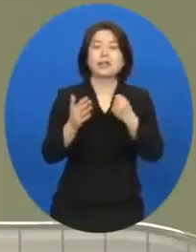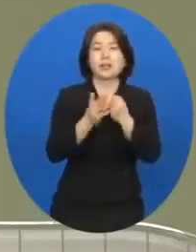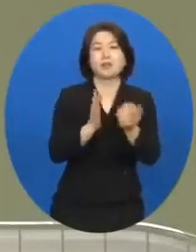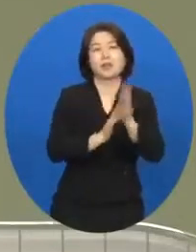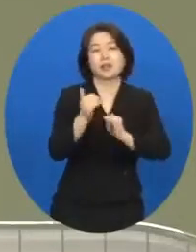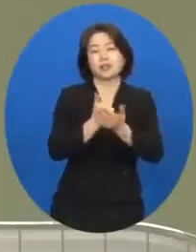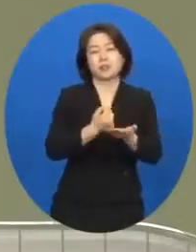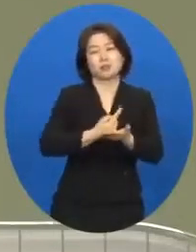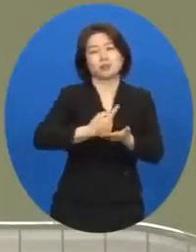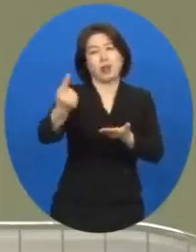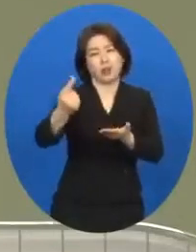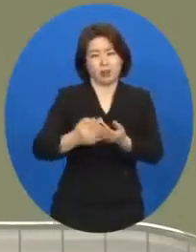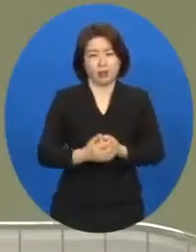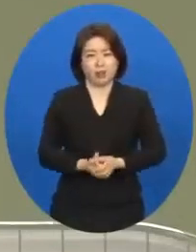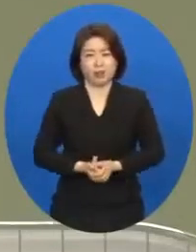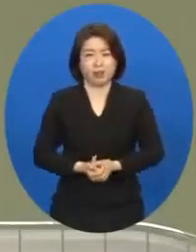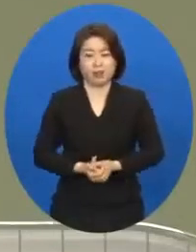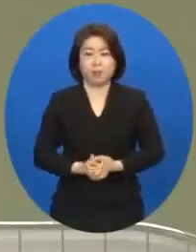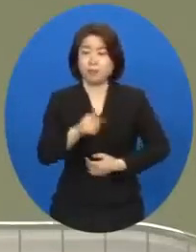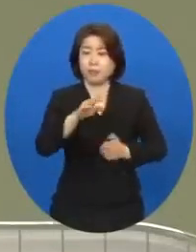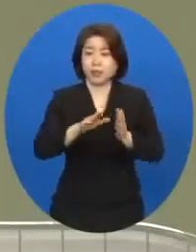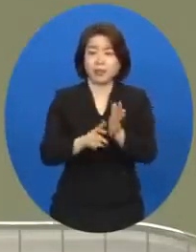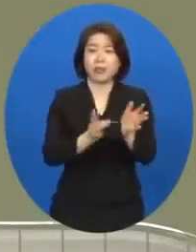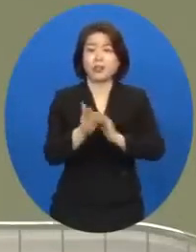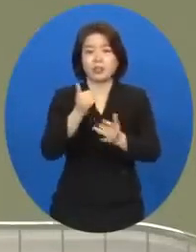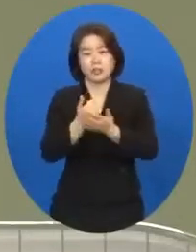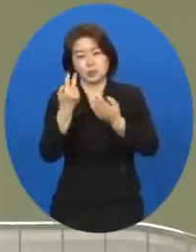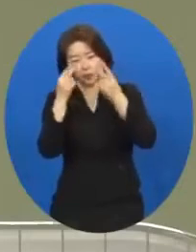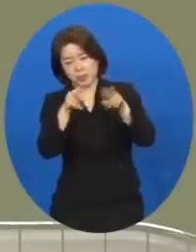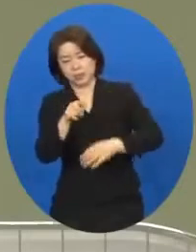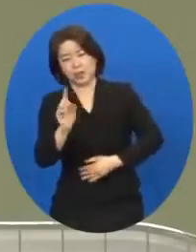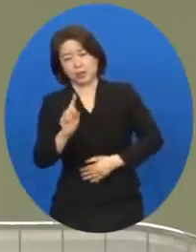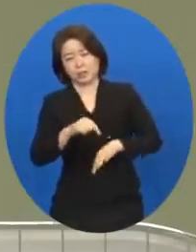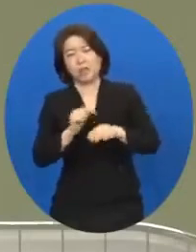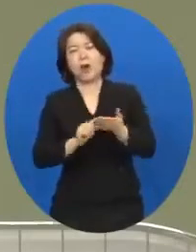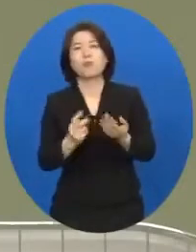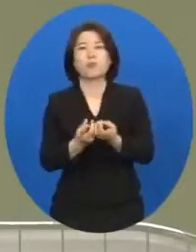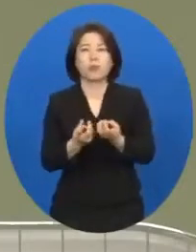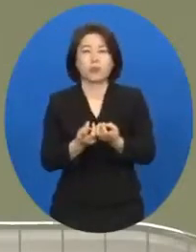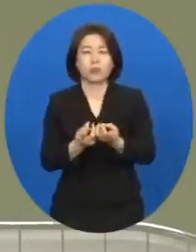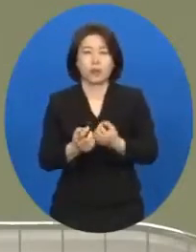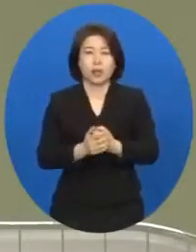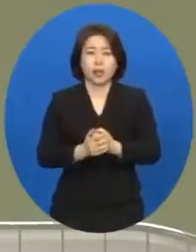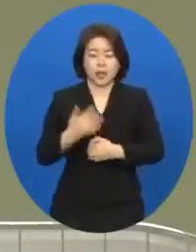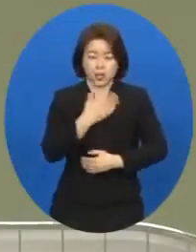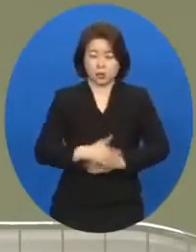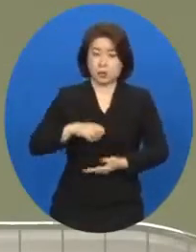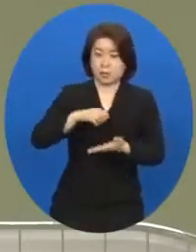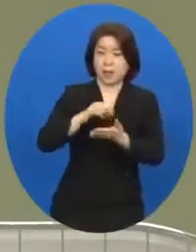됩니다. 자, 그때 예수님의 심정이 어떠셨을까요? 육신의 빵만